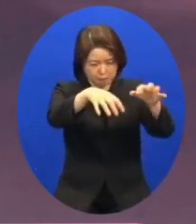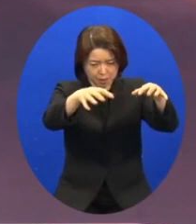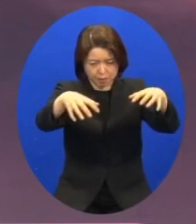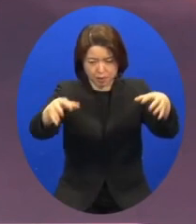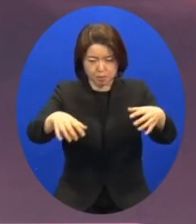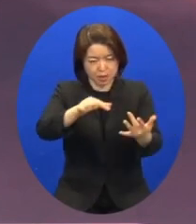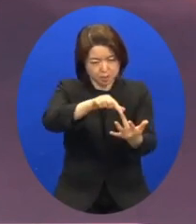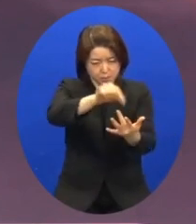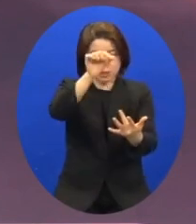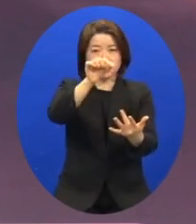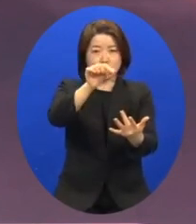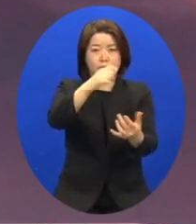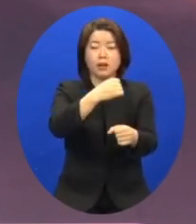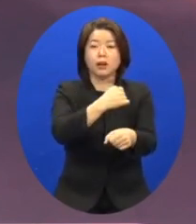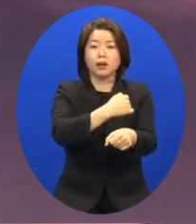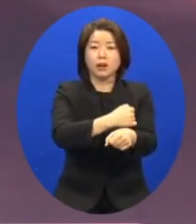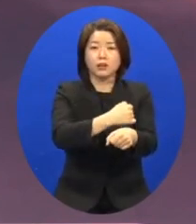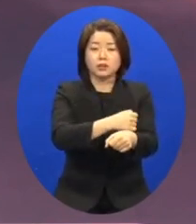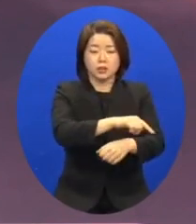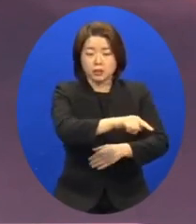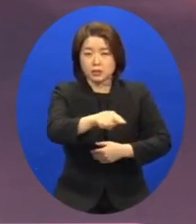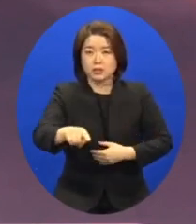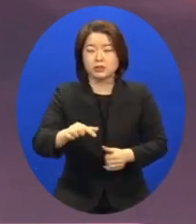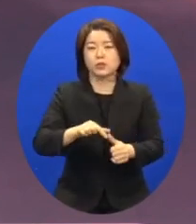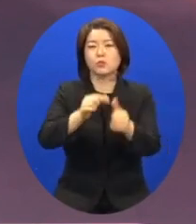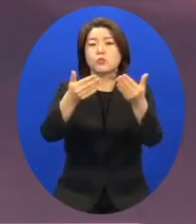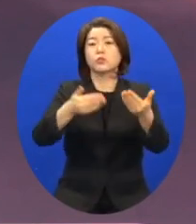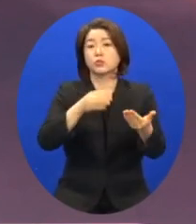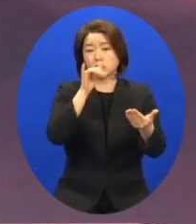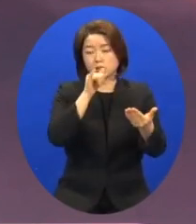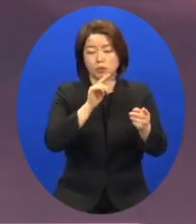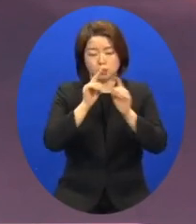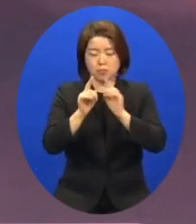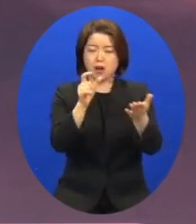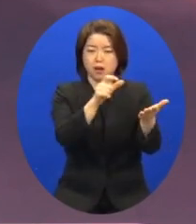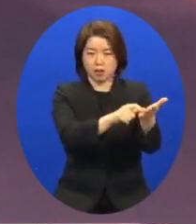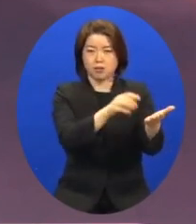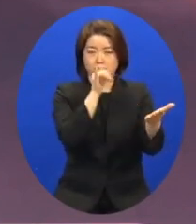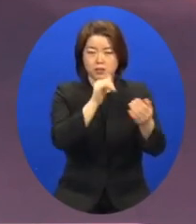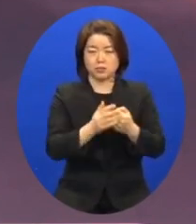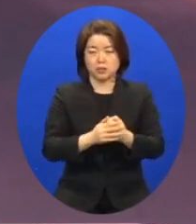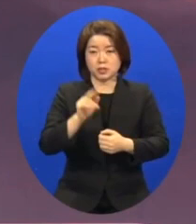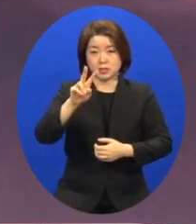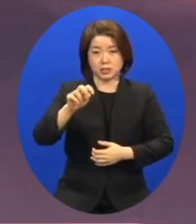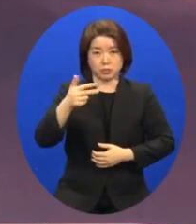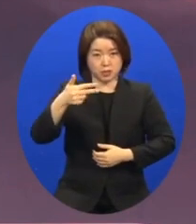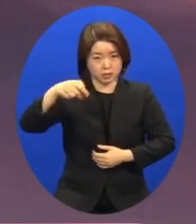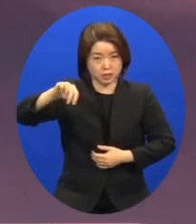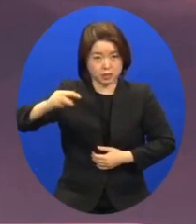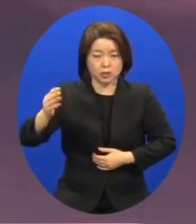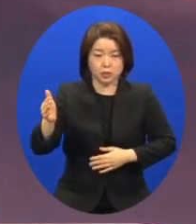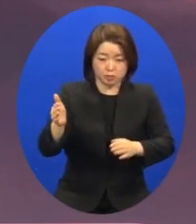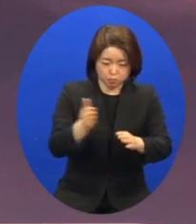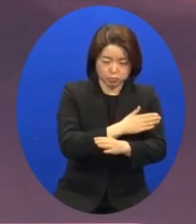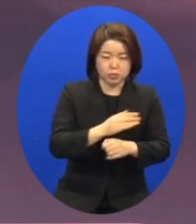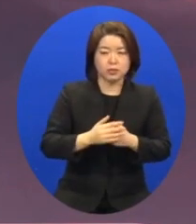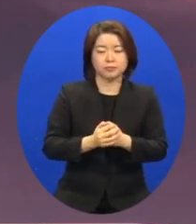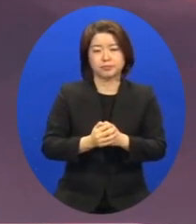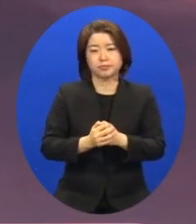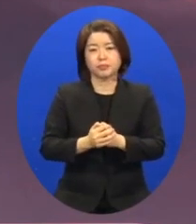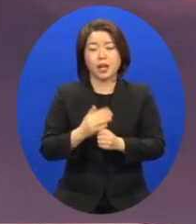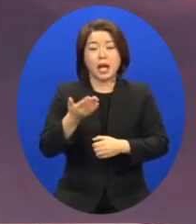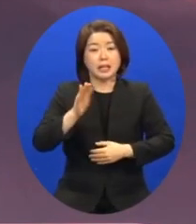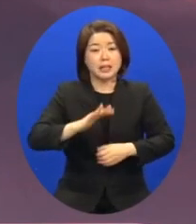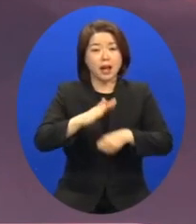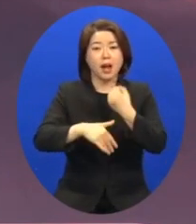선택하셔서 그들을 구원하실 따고 그렇게 말씀했습니다 27절 부터 이렇게 말합니다 그런데